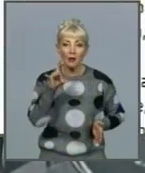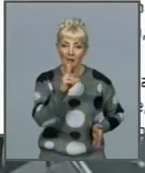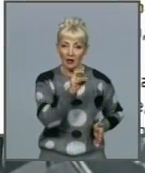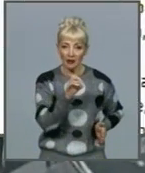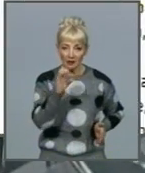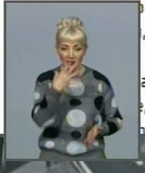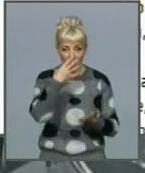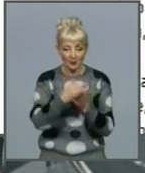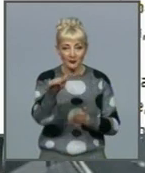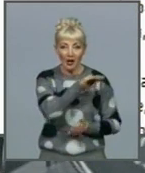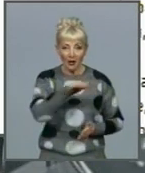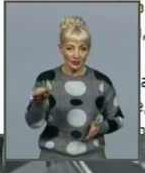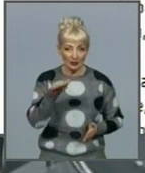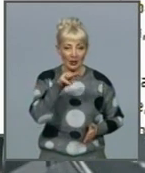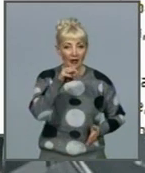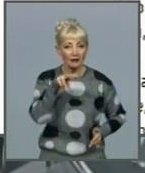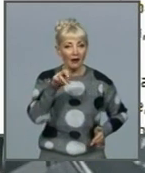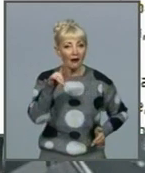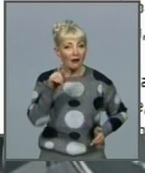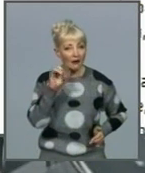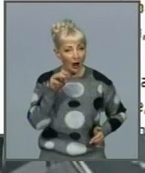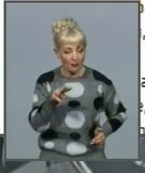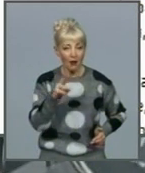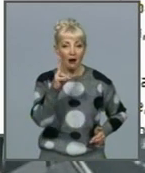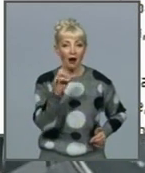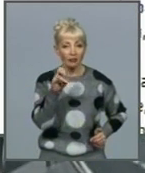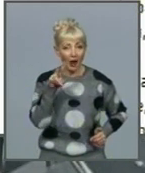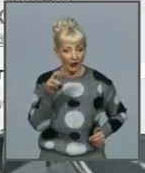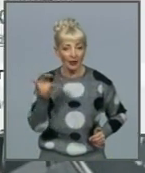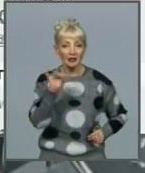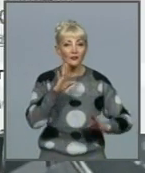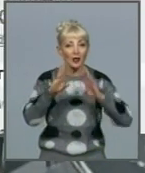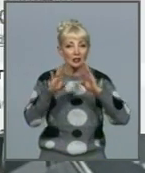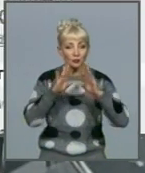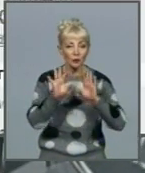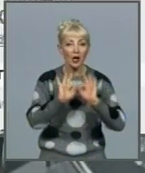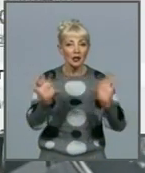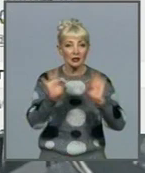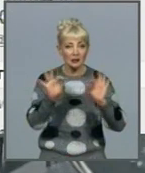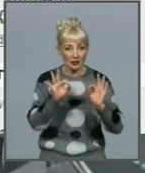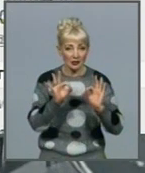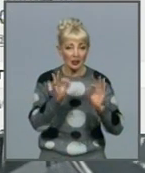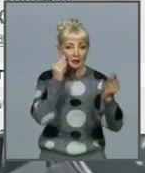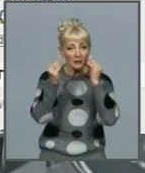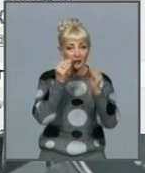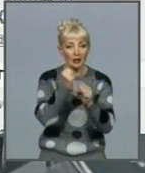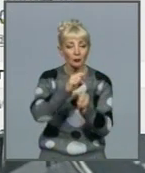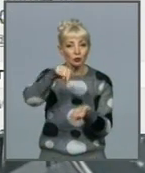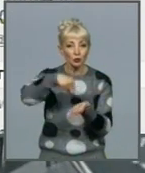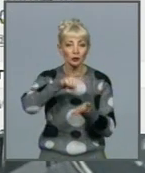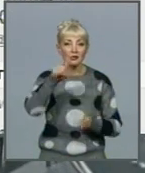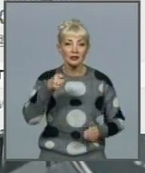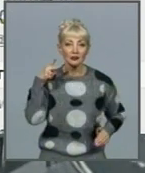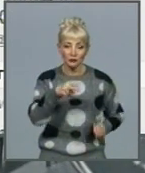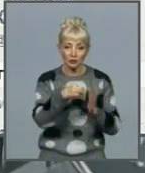офіційному телеграм-каналі та офіційній сторінці у Фейсбук поділився результатами роботи муніципалітету за 2019